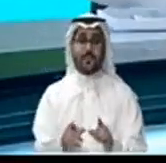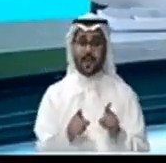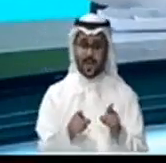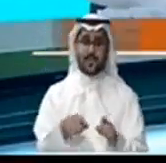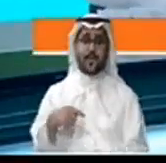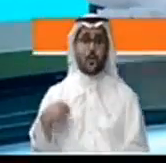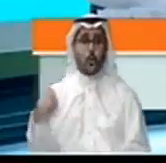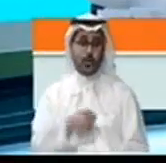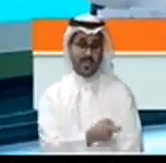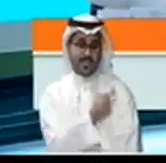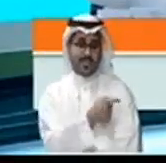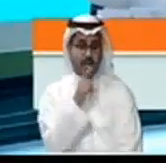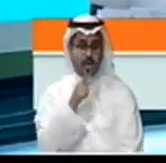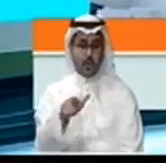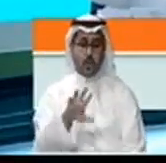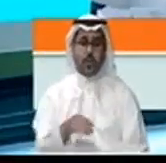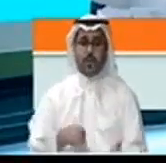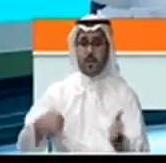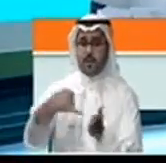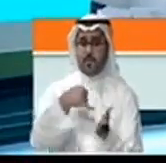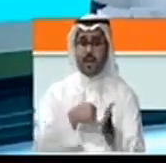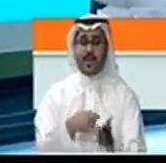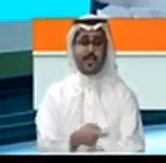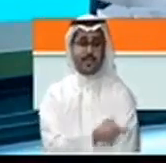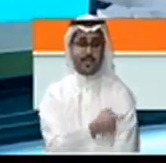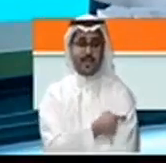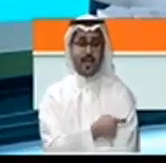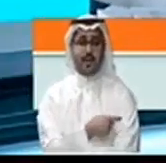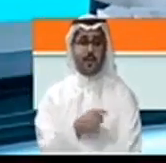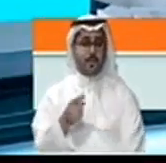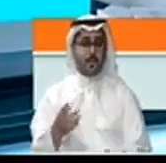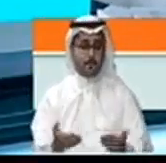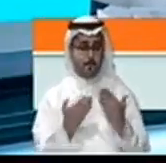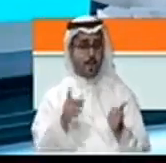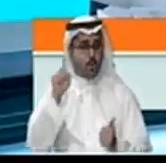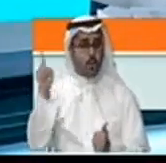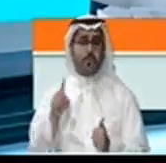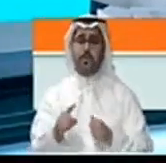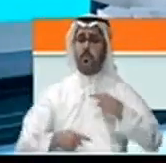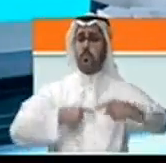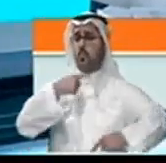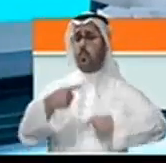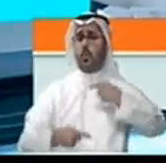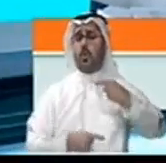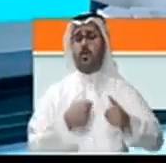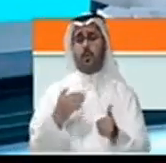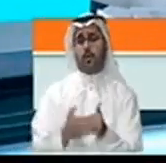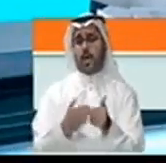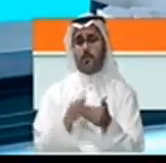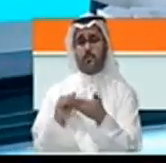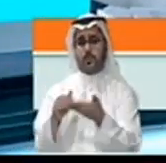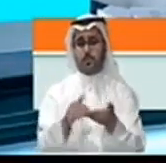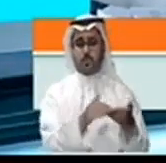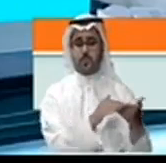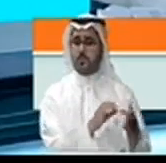وأوضحت الصحة أن مستشفياتها ومراكزها الصحية في مكة المكرمة والمدينة المنورة تواصل تقديم الخدمات التخصصية النوعية